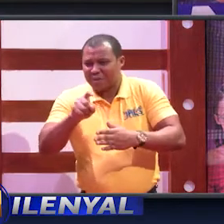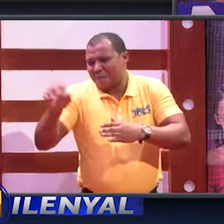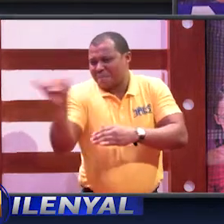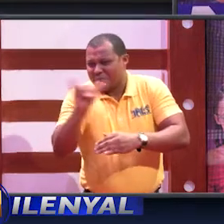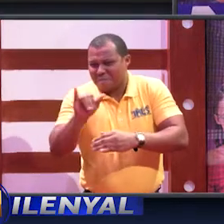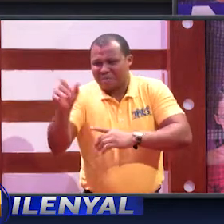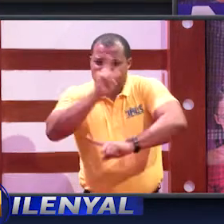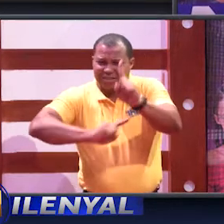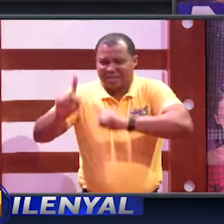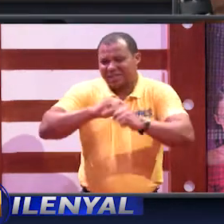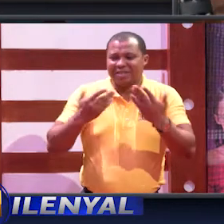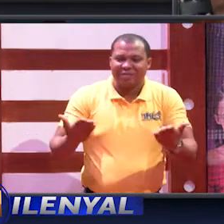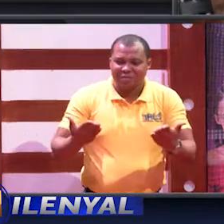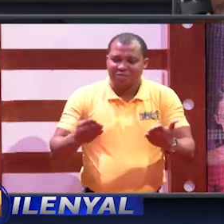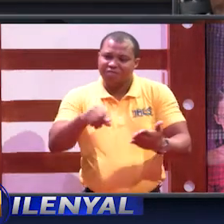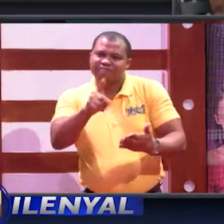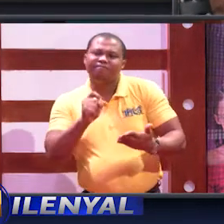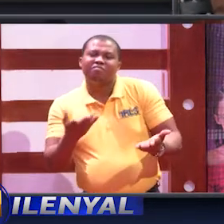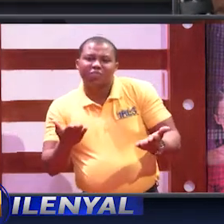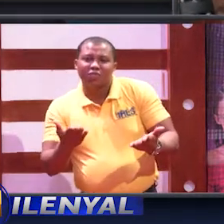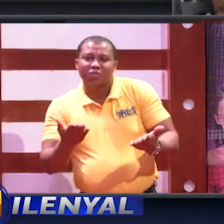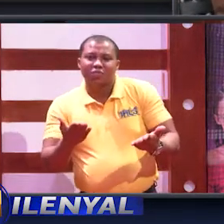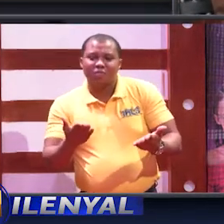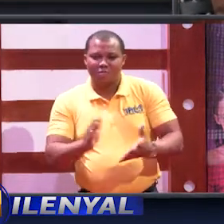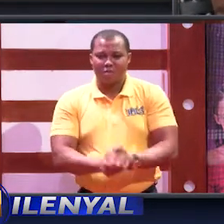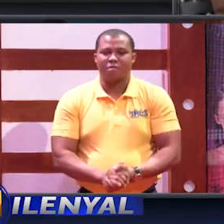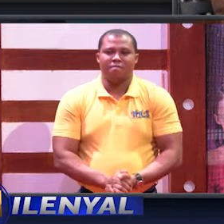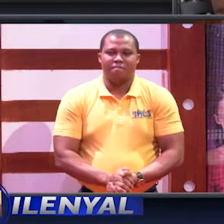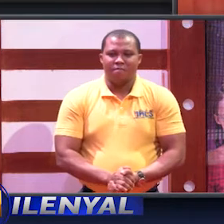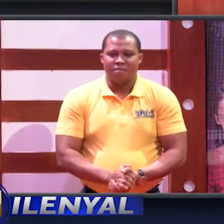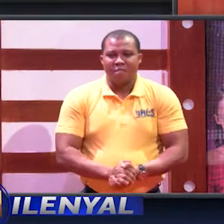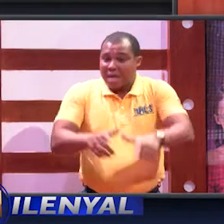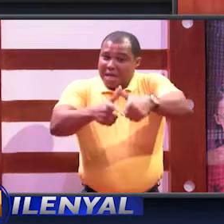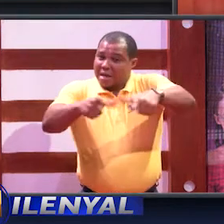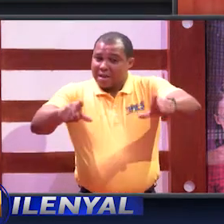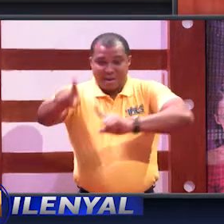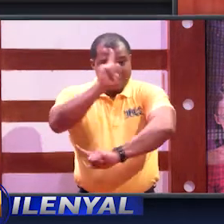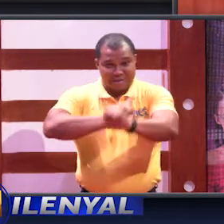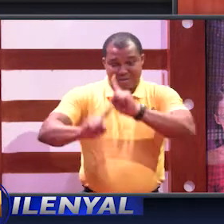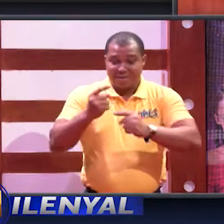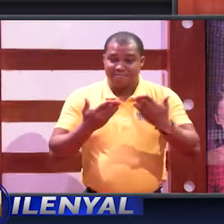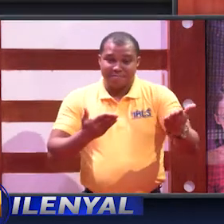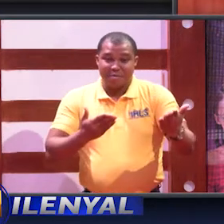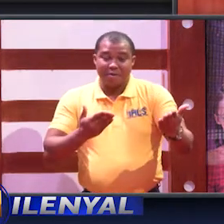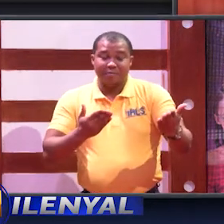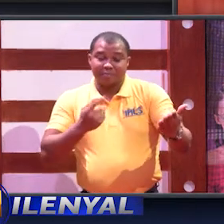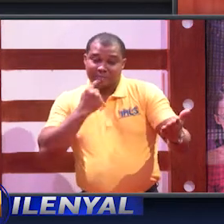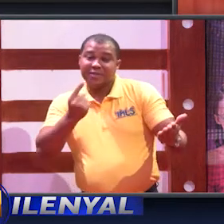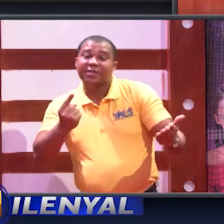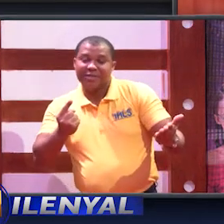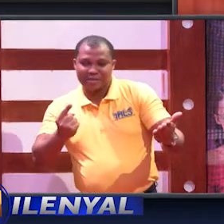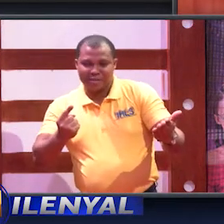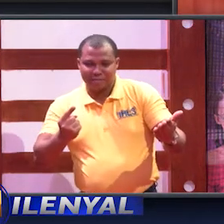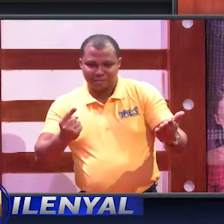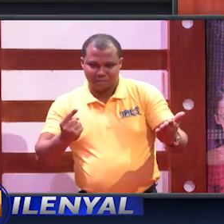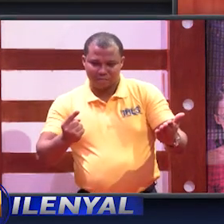signe est-ce que il y a une consistance dans langue des signes? En fait langue signe tant qu'on t'a dit on a mis te poser une question